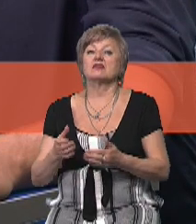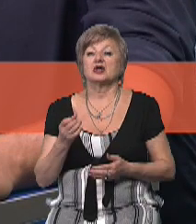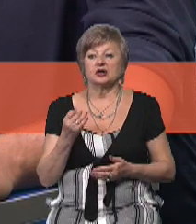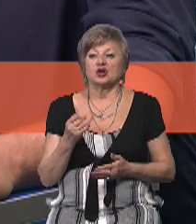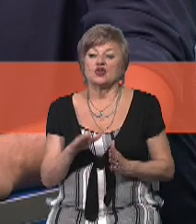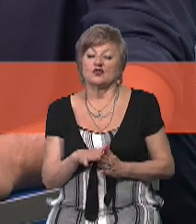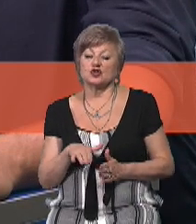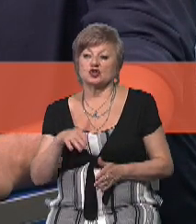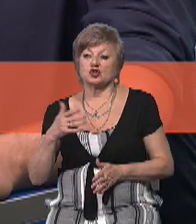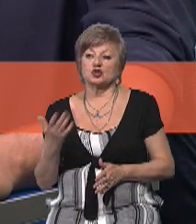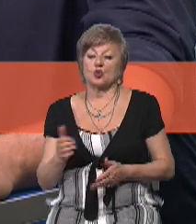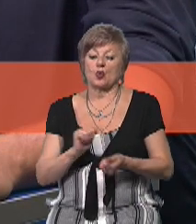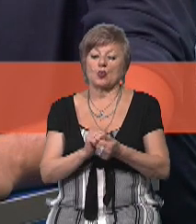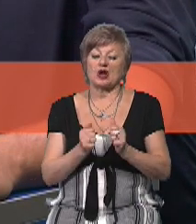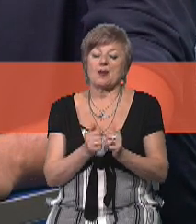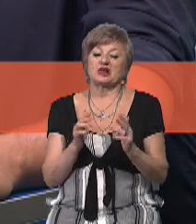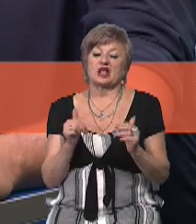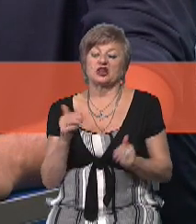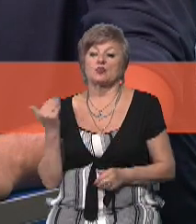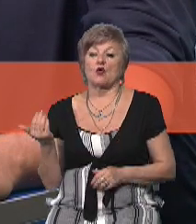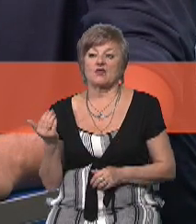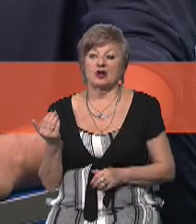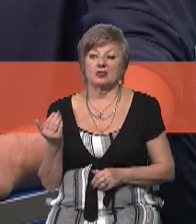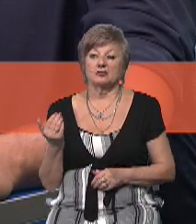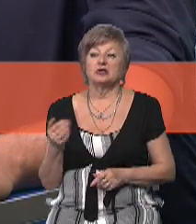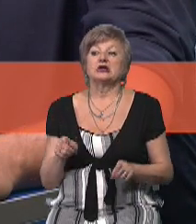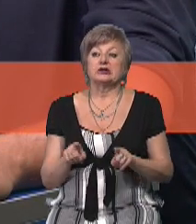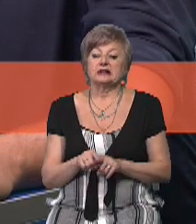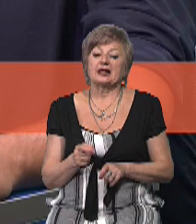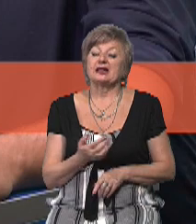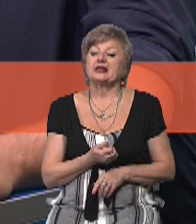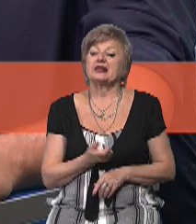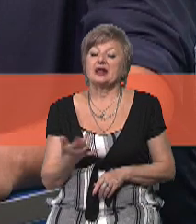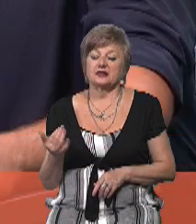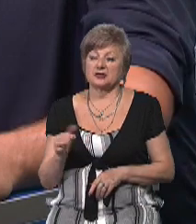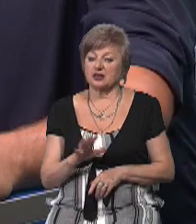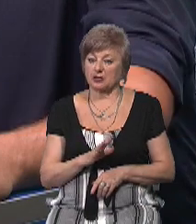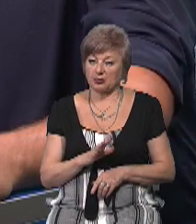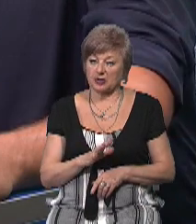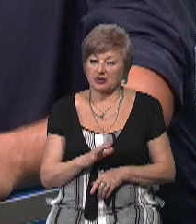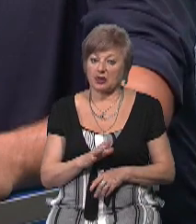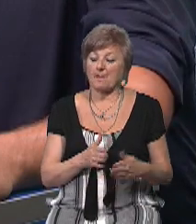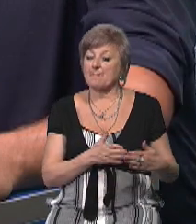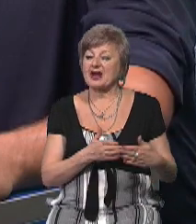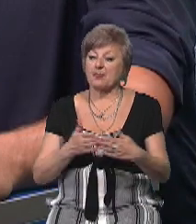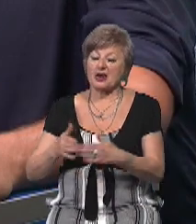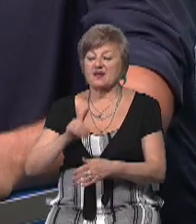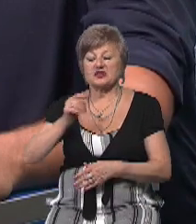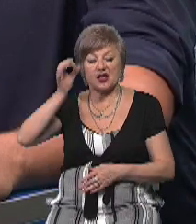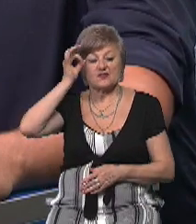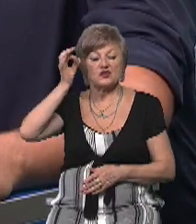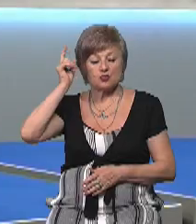в сторону Кам'янки Дніпровської. Так? І таких було декілька, судячи з усього, переправ, за спогадами і